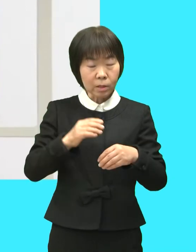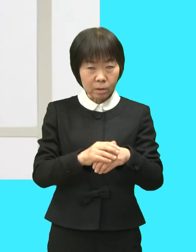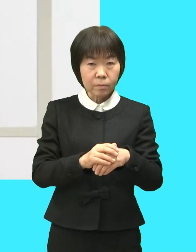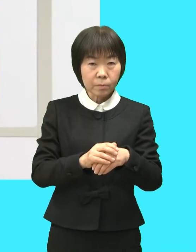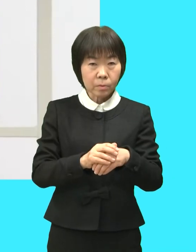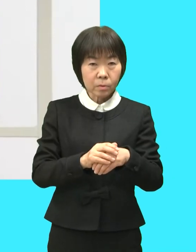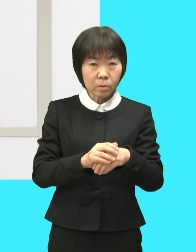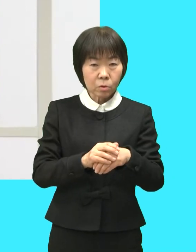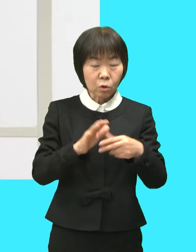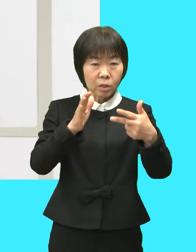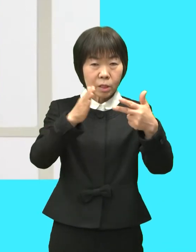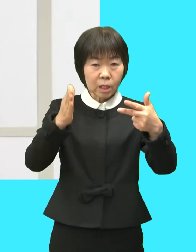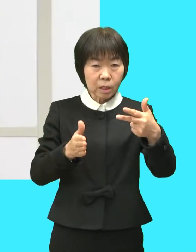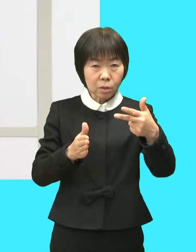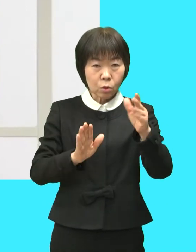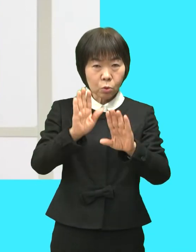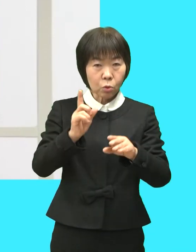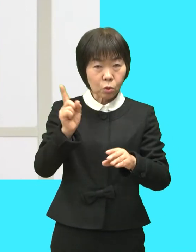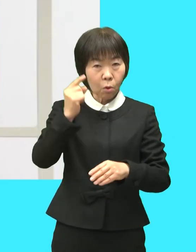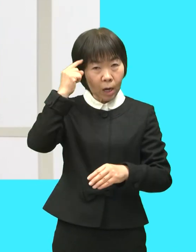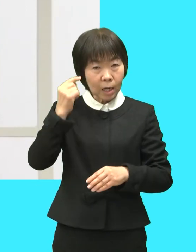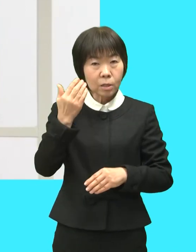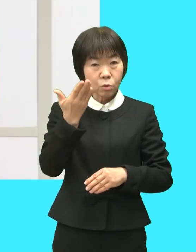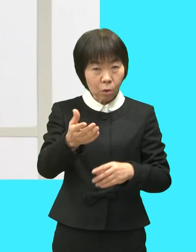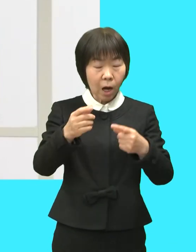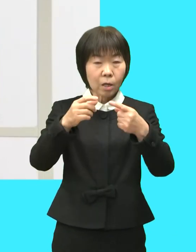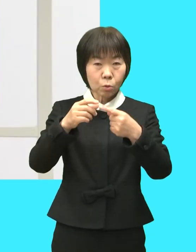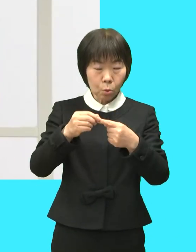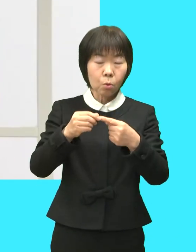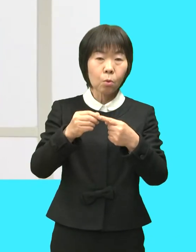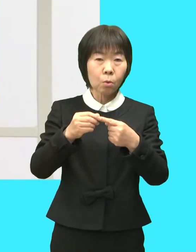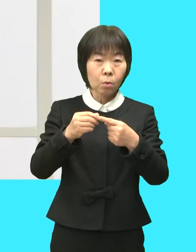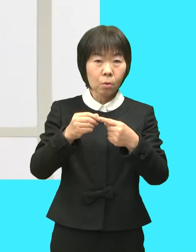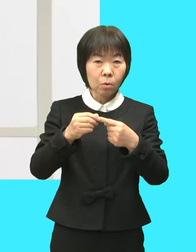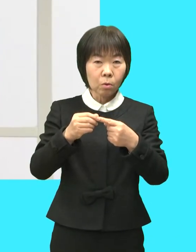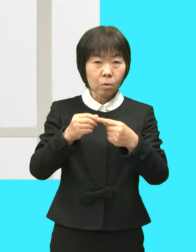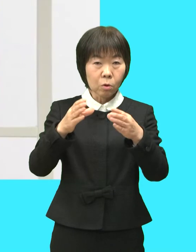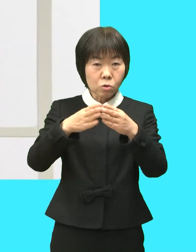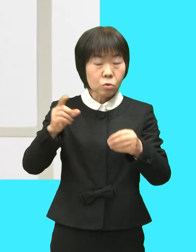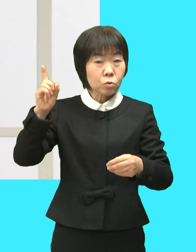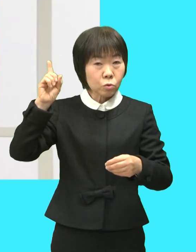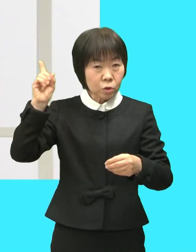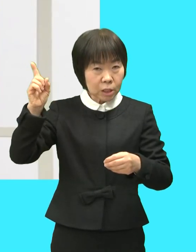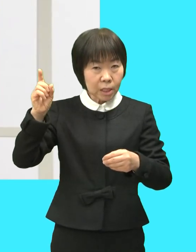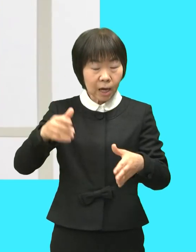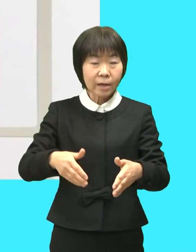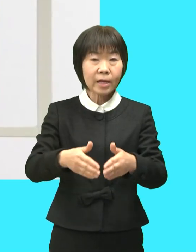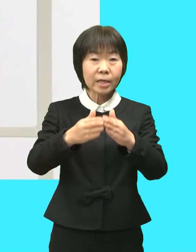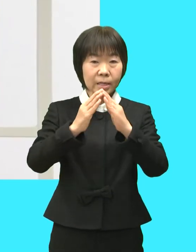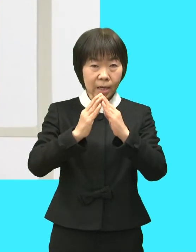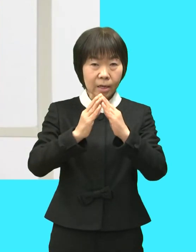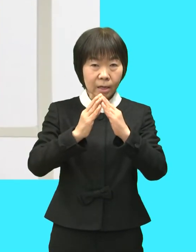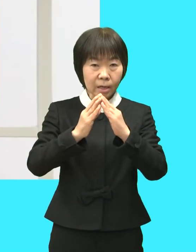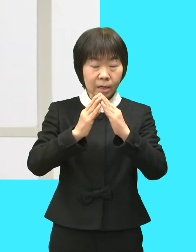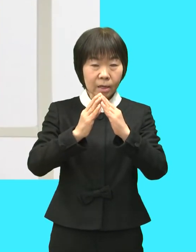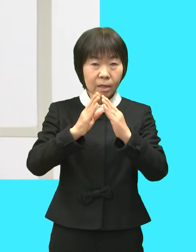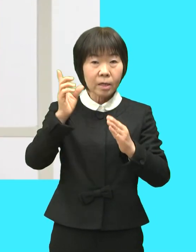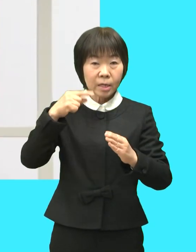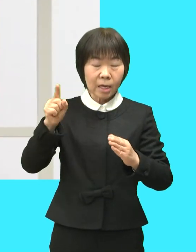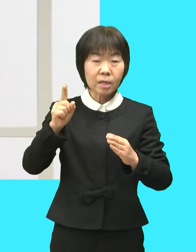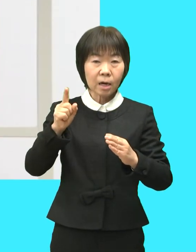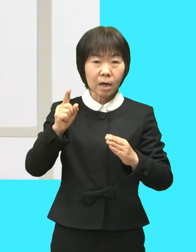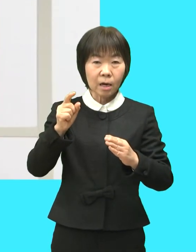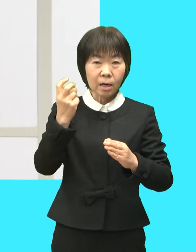設の現状をまずどう捉えていらっしゃるのかという点と、やっぱりその国が立てて、で県が、まあ、実質県